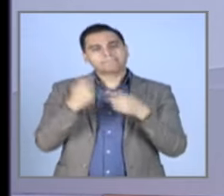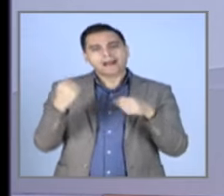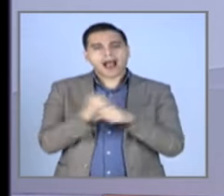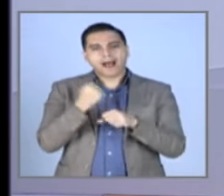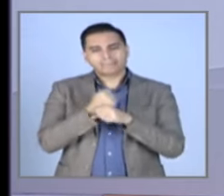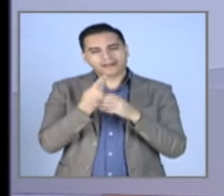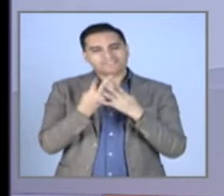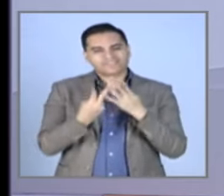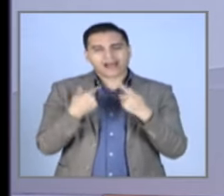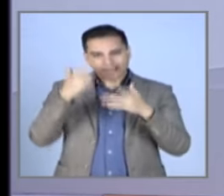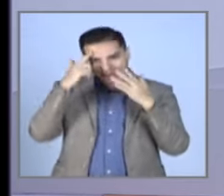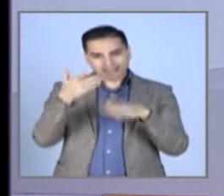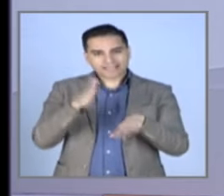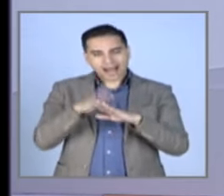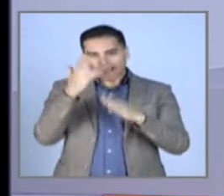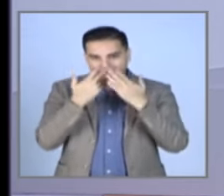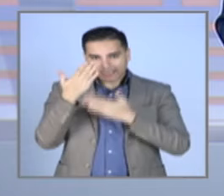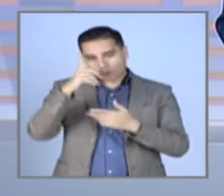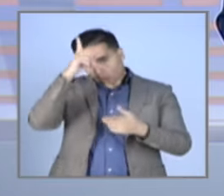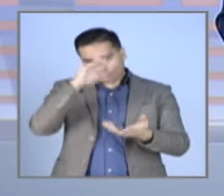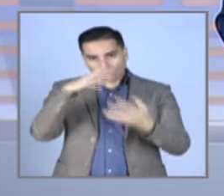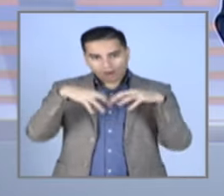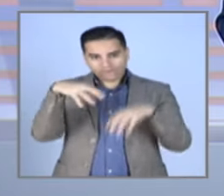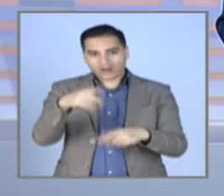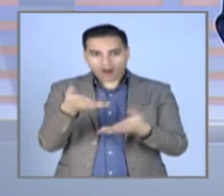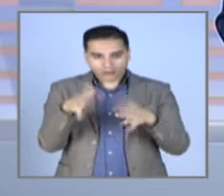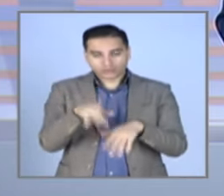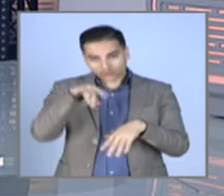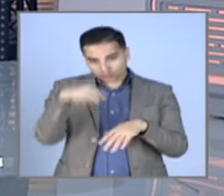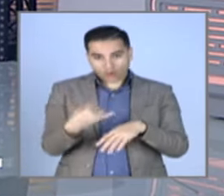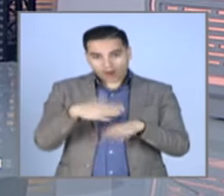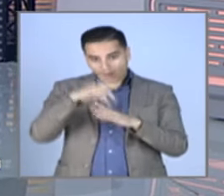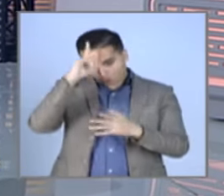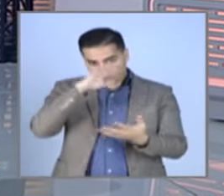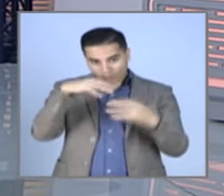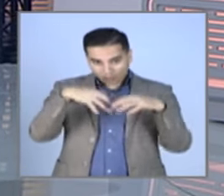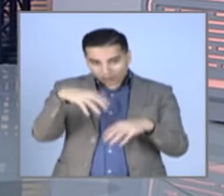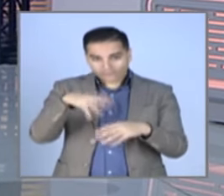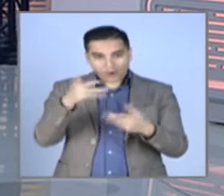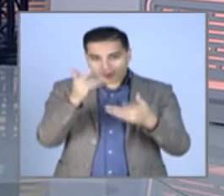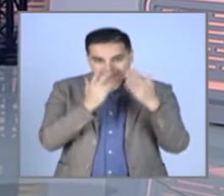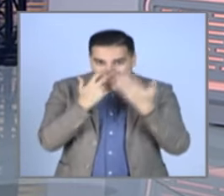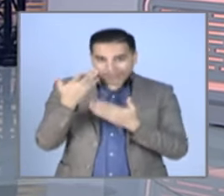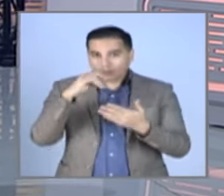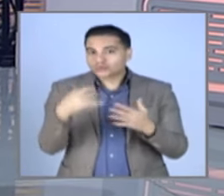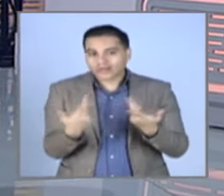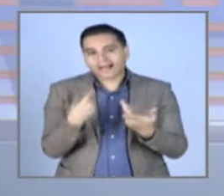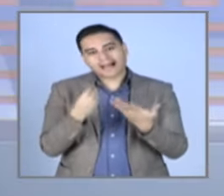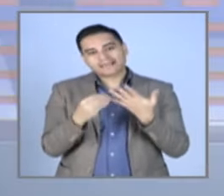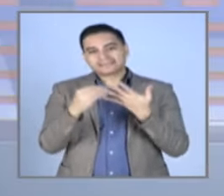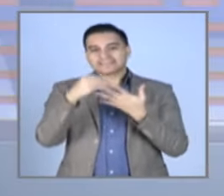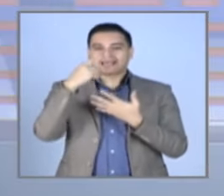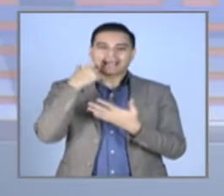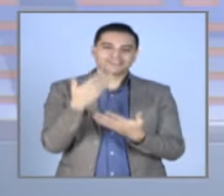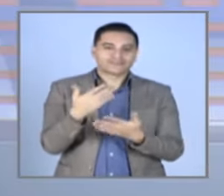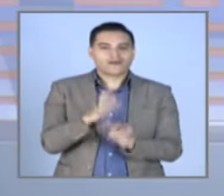وبالمجالات الباقيه بقى، بس انا كنت حاطه كل اهتمامي على الجغرافيا والتاريخ. يعني الجوكر في الجغرافيا او التاريخ على حسب المباراه بقى نشوف.